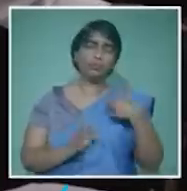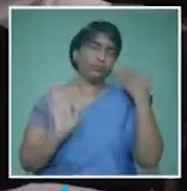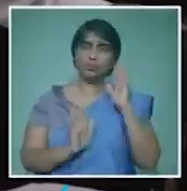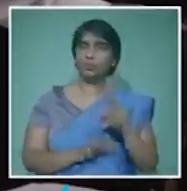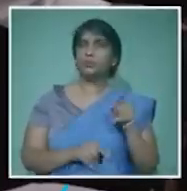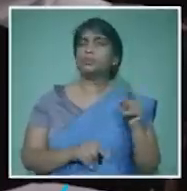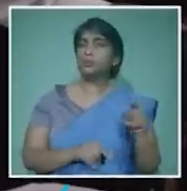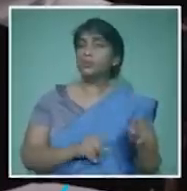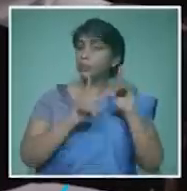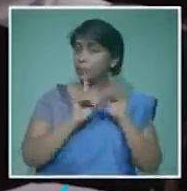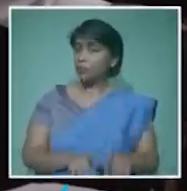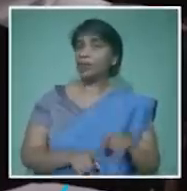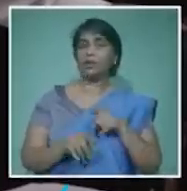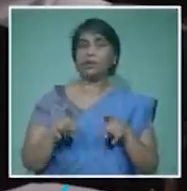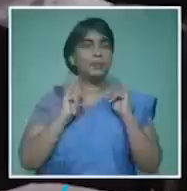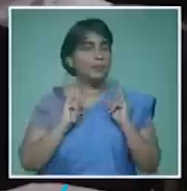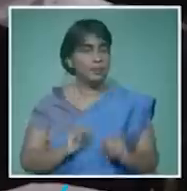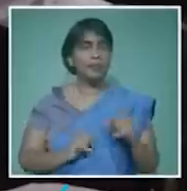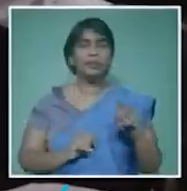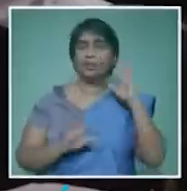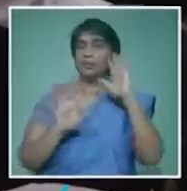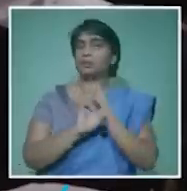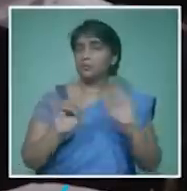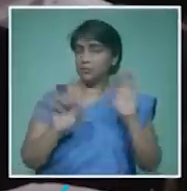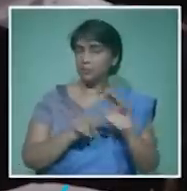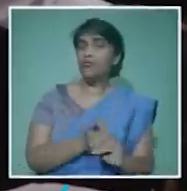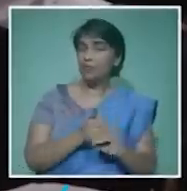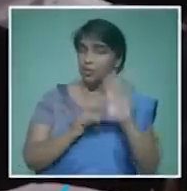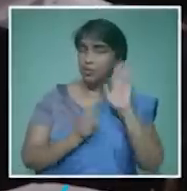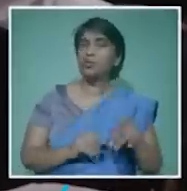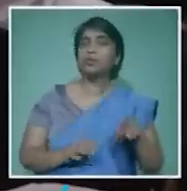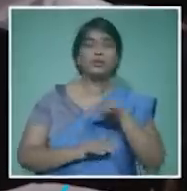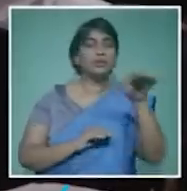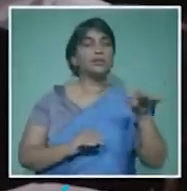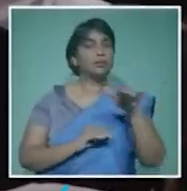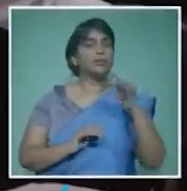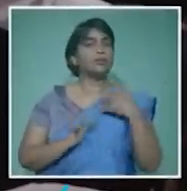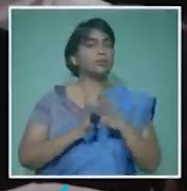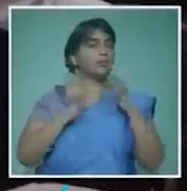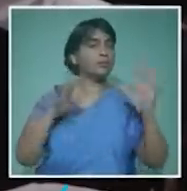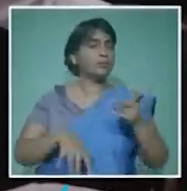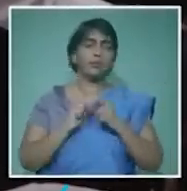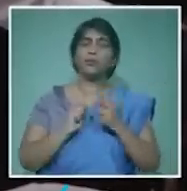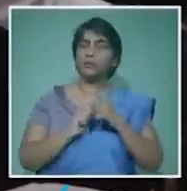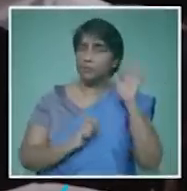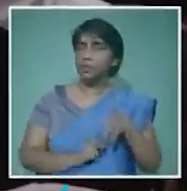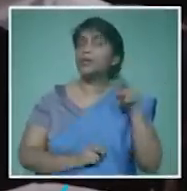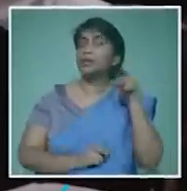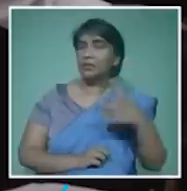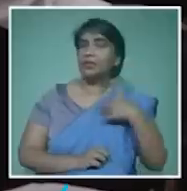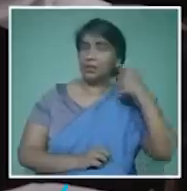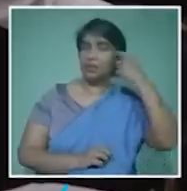භාජනය කරන්න ඕන. මෙවැනි වර්ගයේ අන්තවාදී ප්‍රකාශයන් ගැටුම් හරහා සමාජයක් විශාල අනතුරකට ලක්වීමේ අනතුරක් තිබෙනවා. ඒ නිසා